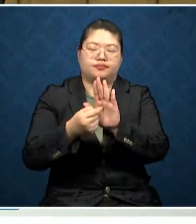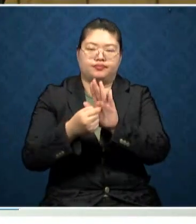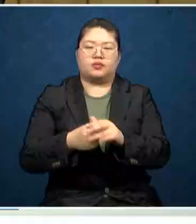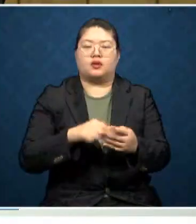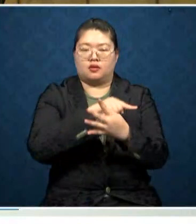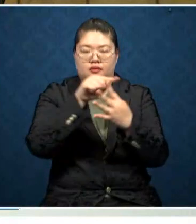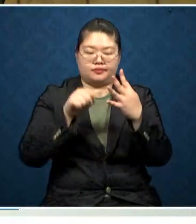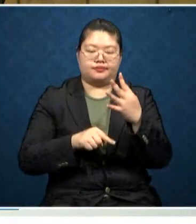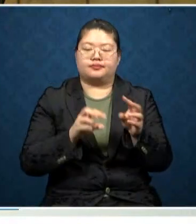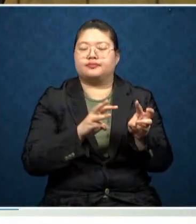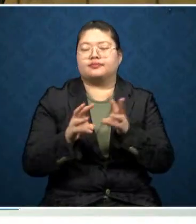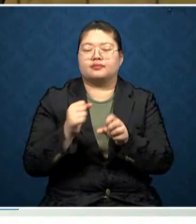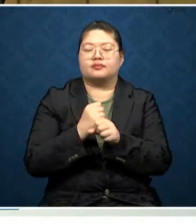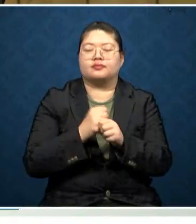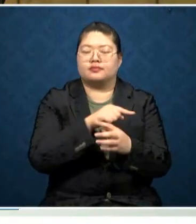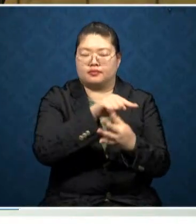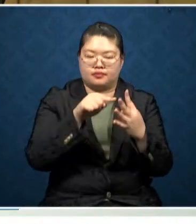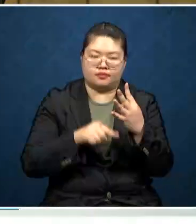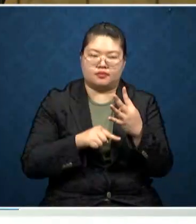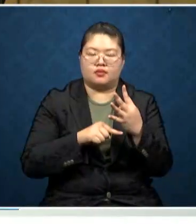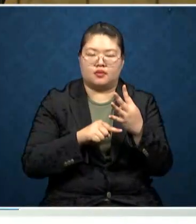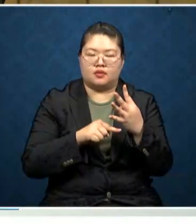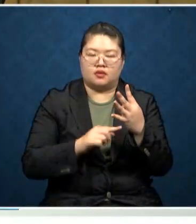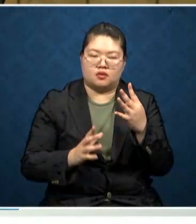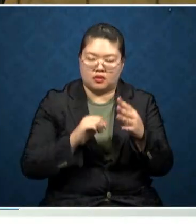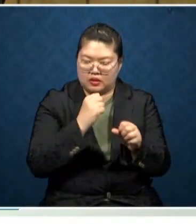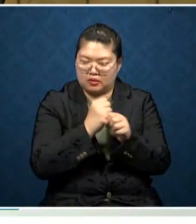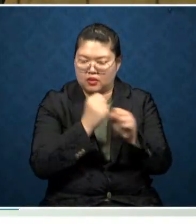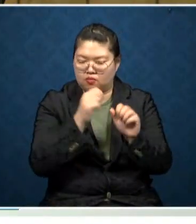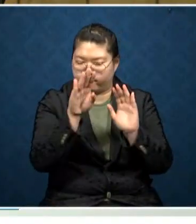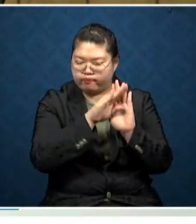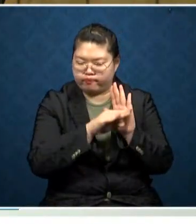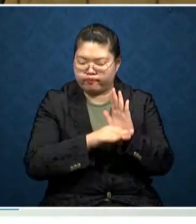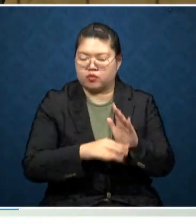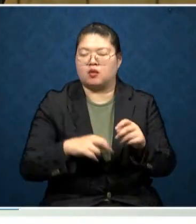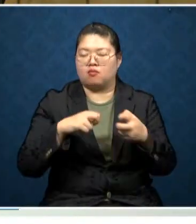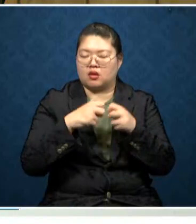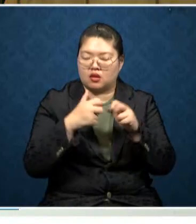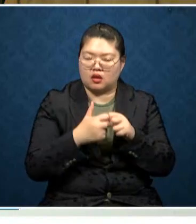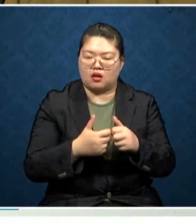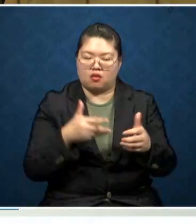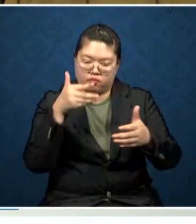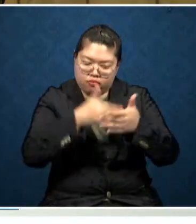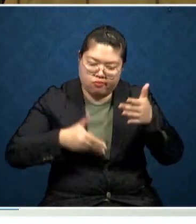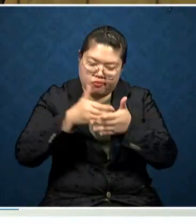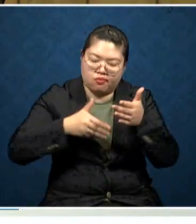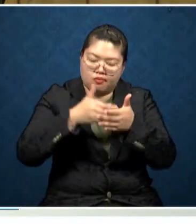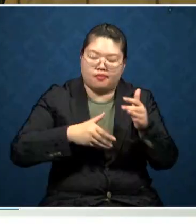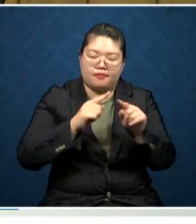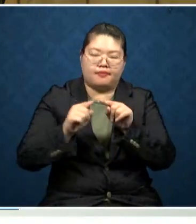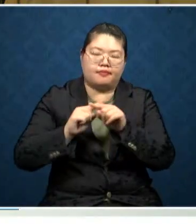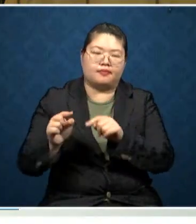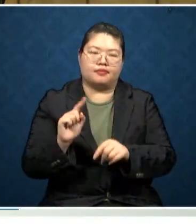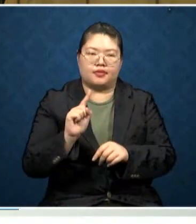4แนวทางดังกล่าวข้างต้นเมื่อนำไปปฏิบัติได้พบกับปัญหาอุปสรรคในหลายด้านได้แก่